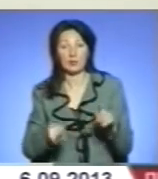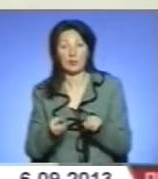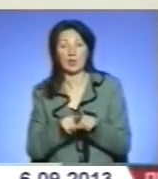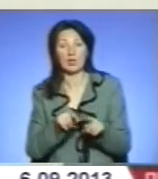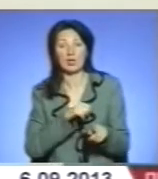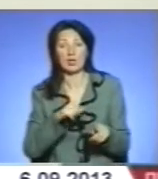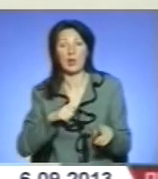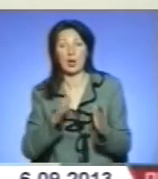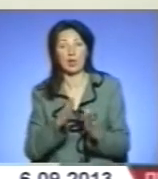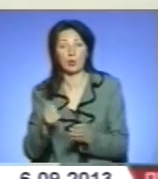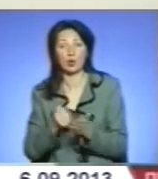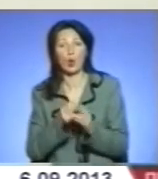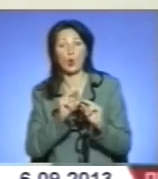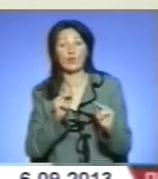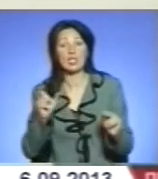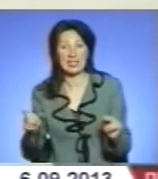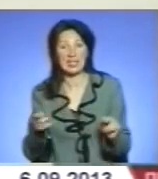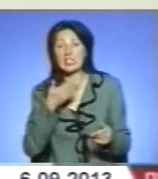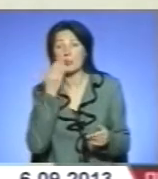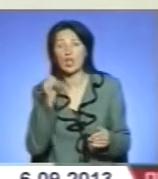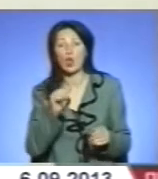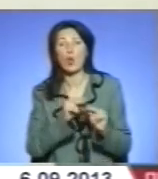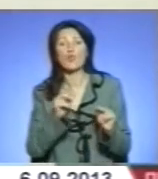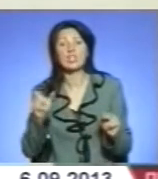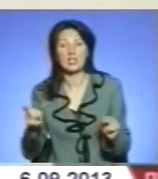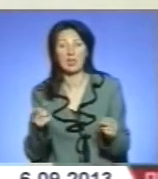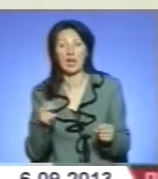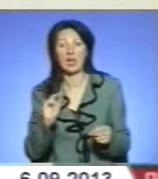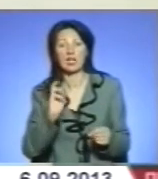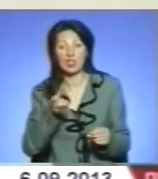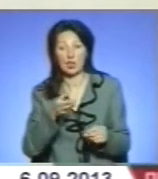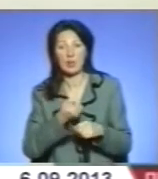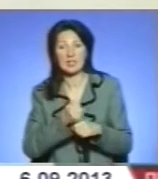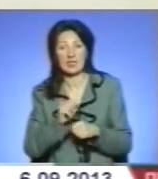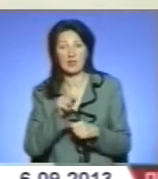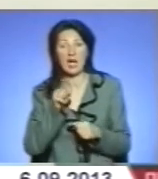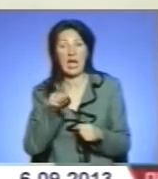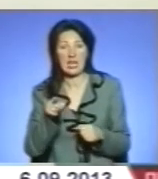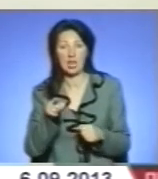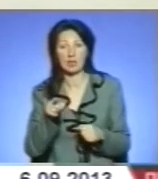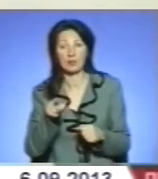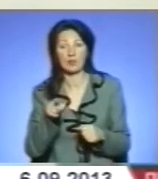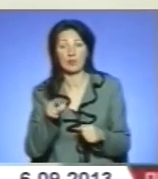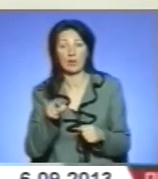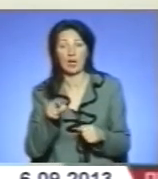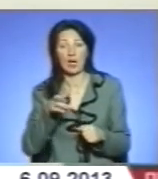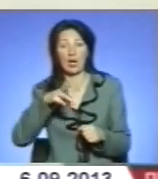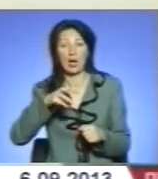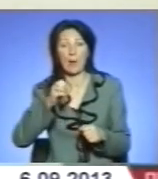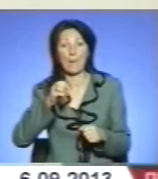є до вчителя. Спитайте у вчителя, чим заставляє їх, скажімо,